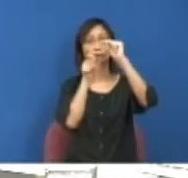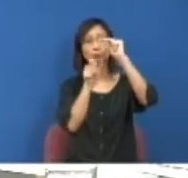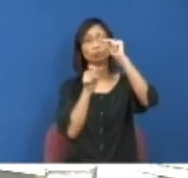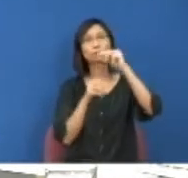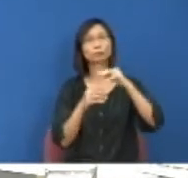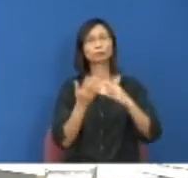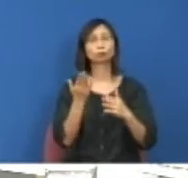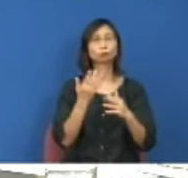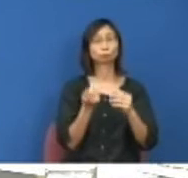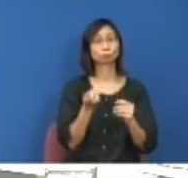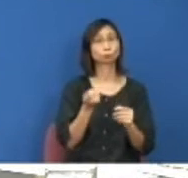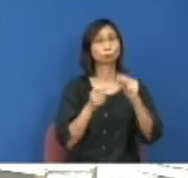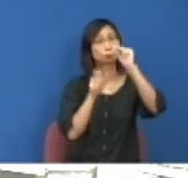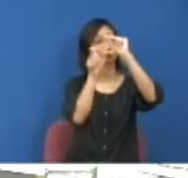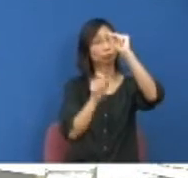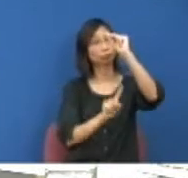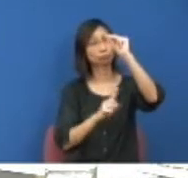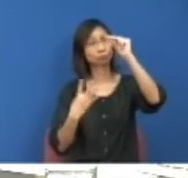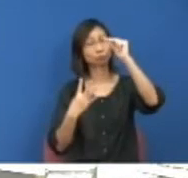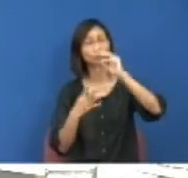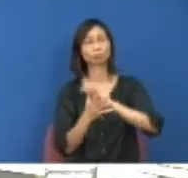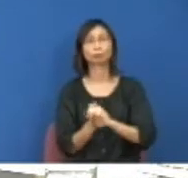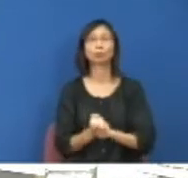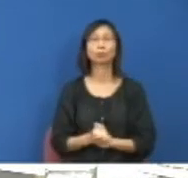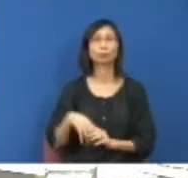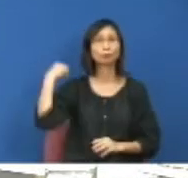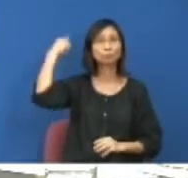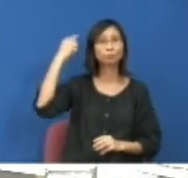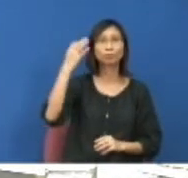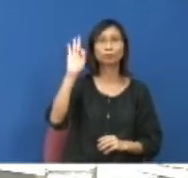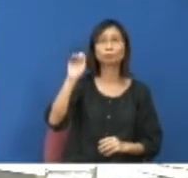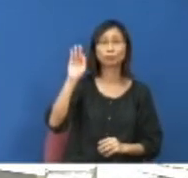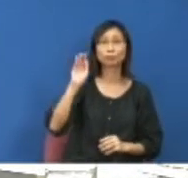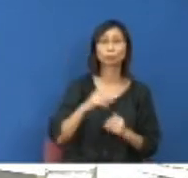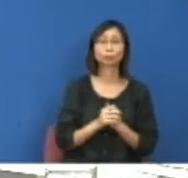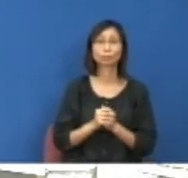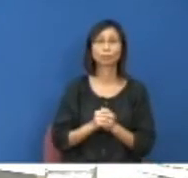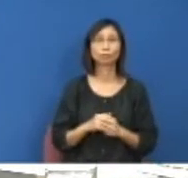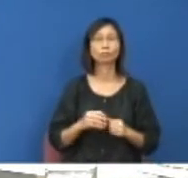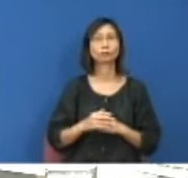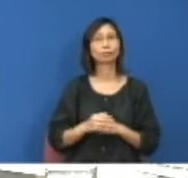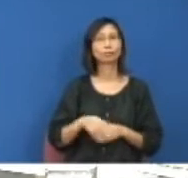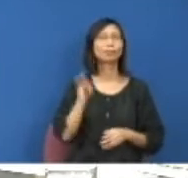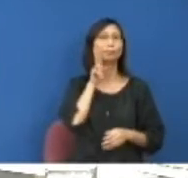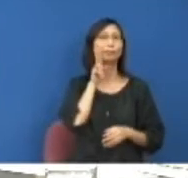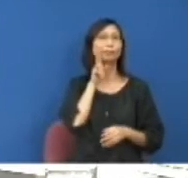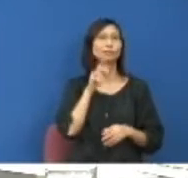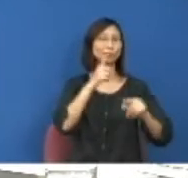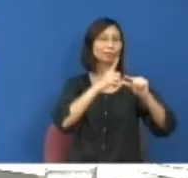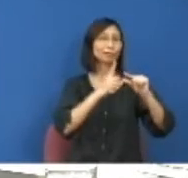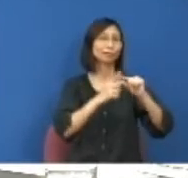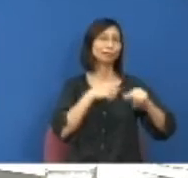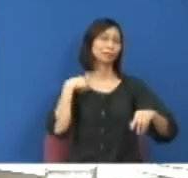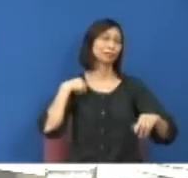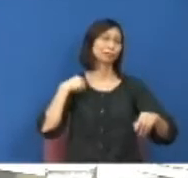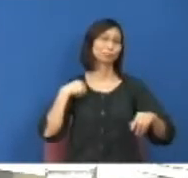7月14日， 就是中華人民記法國革命的日子，就是你將這個鬼節移了去西歷就可以了，就是明明最後